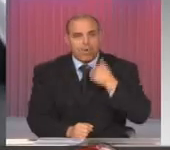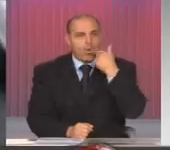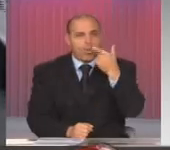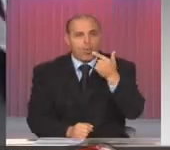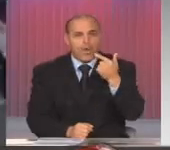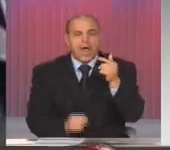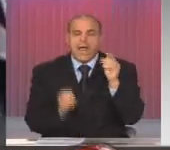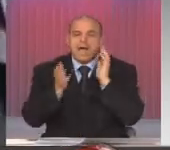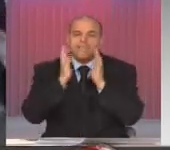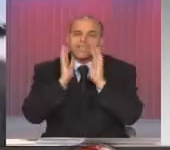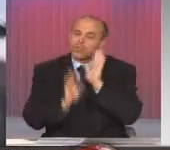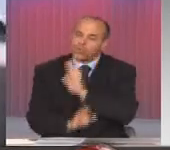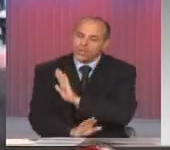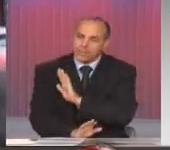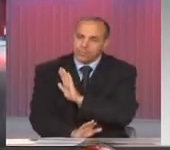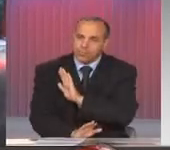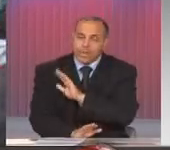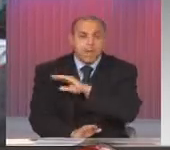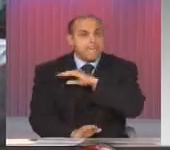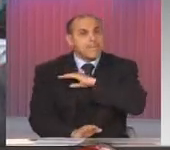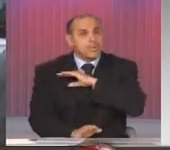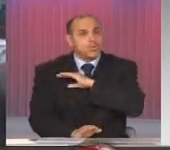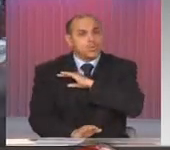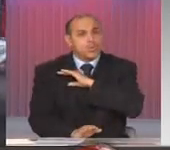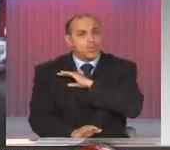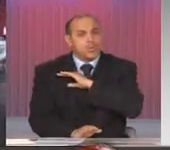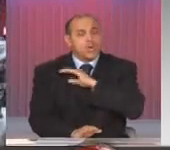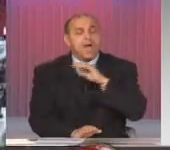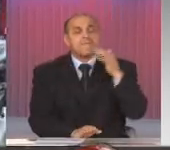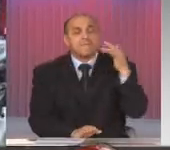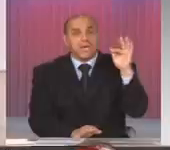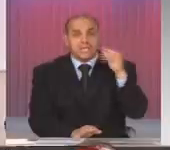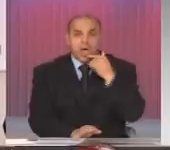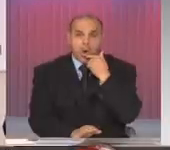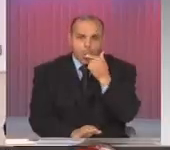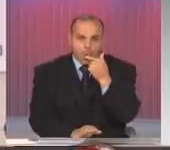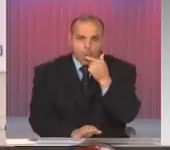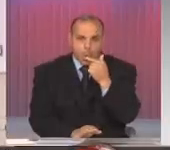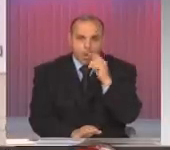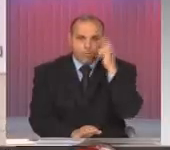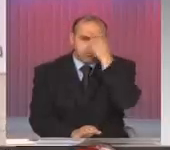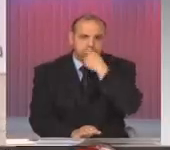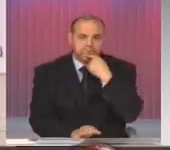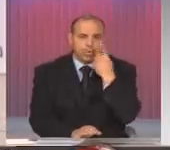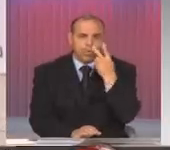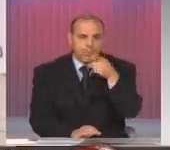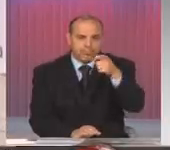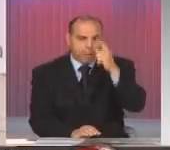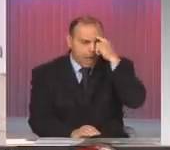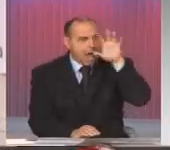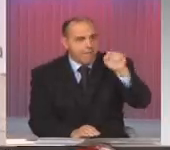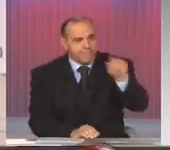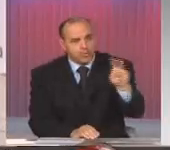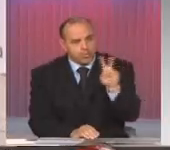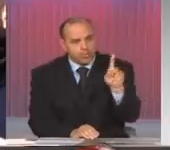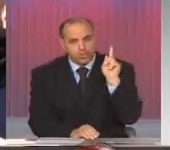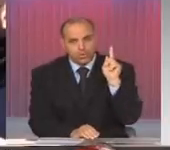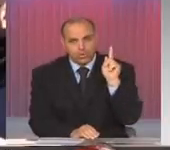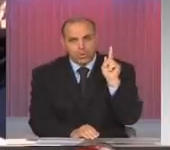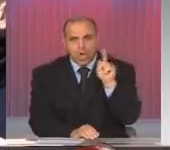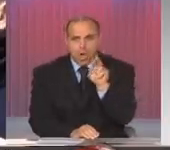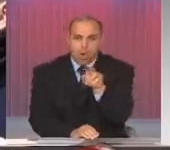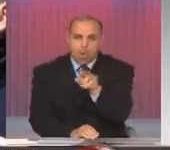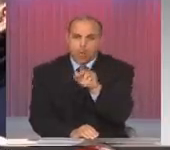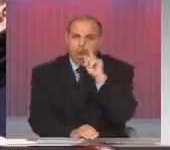شبكة الاجتماعية. مسؤولون في الشرطة الفرنسية قالوا إنهم تعرفوا على هويات منفذ الهجوم، وهما